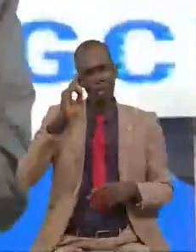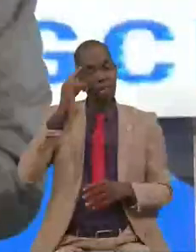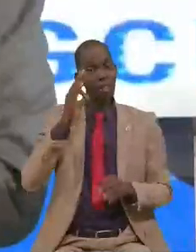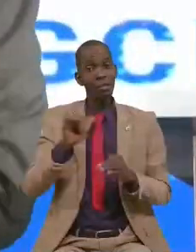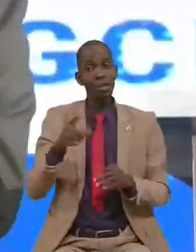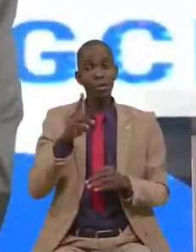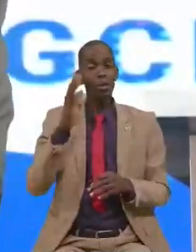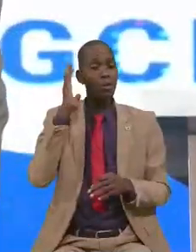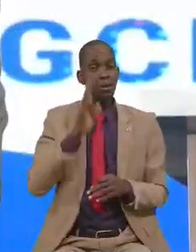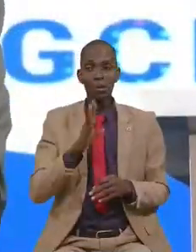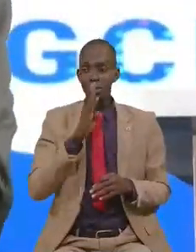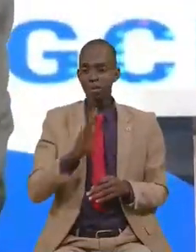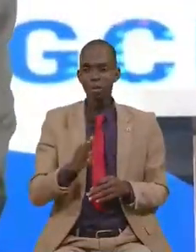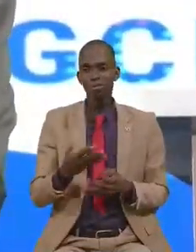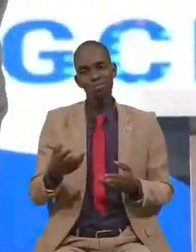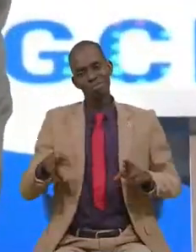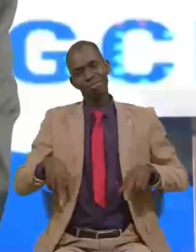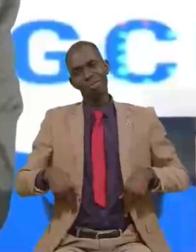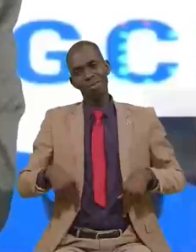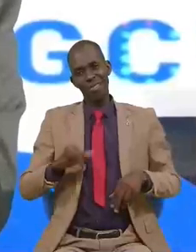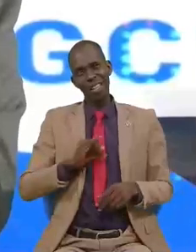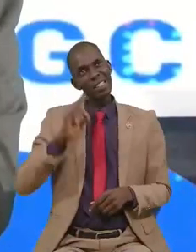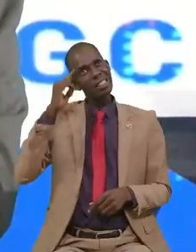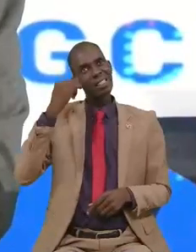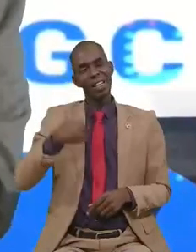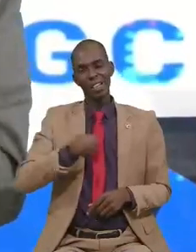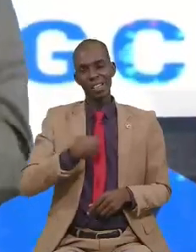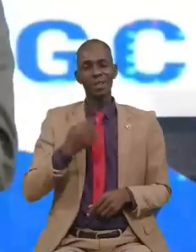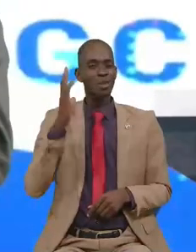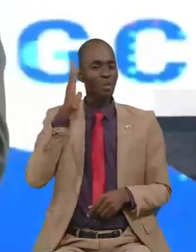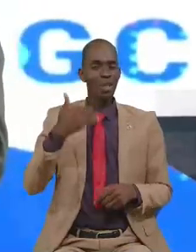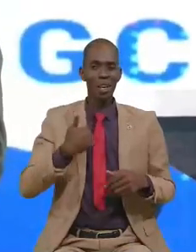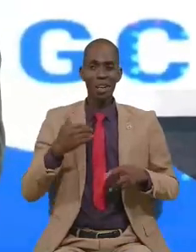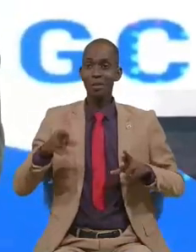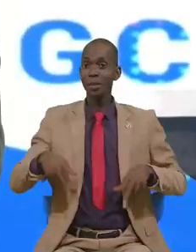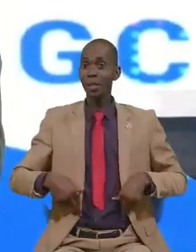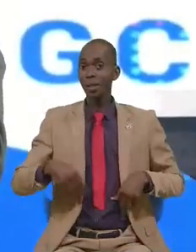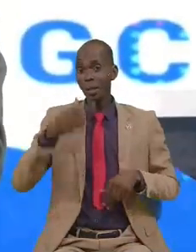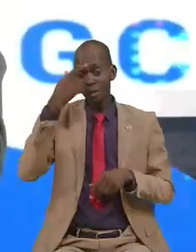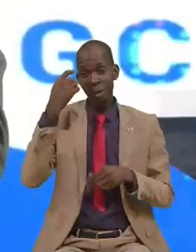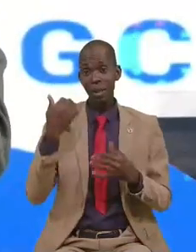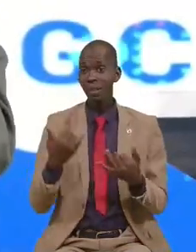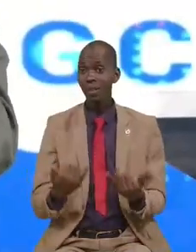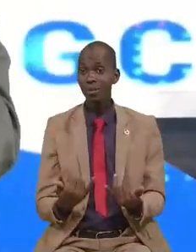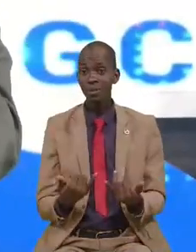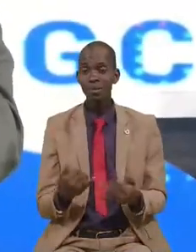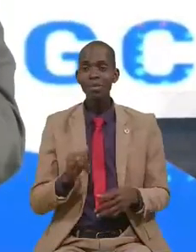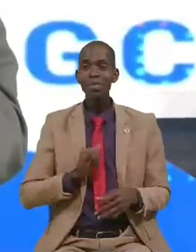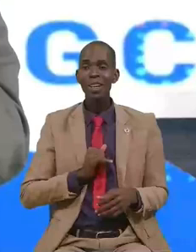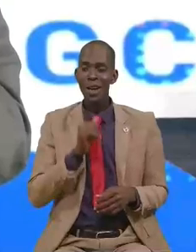retraite, je pense que je devrais avoir pris la retraite, parce que maintenant... Je suis